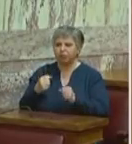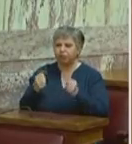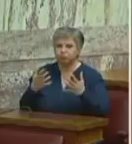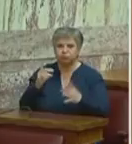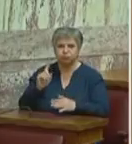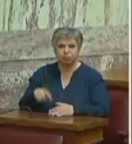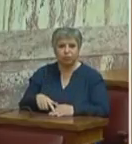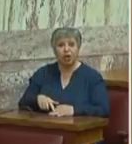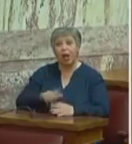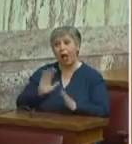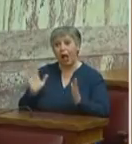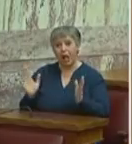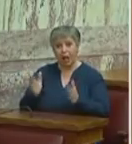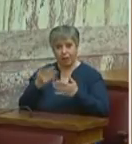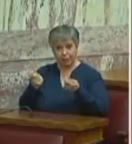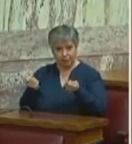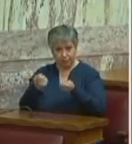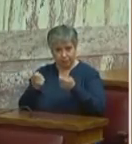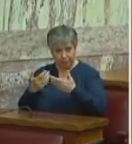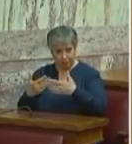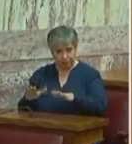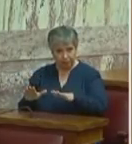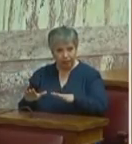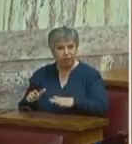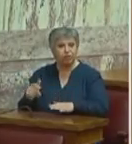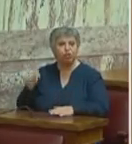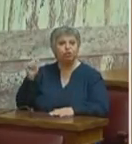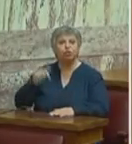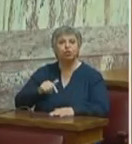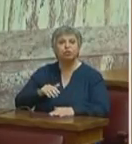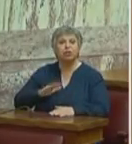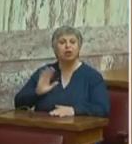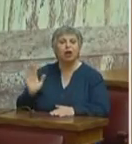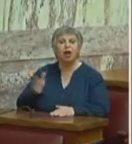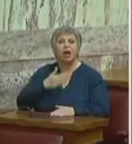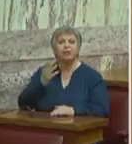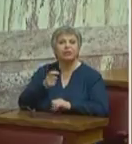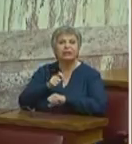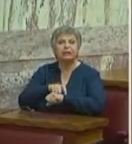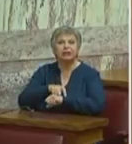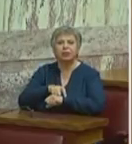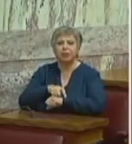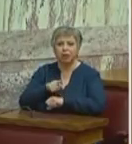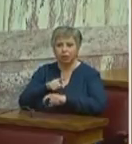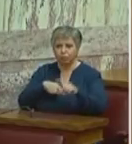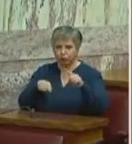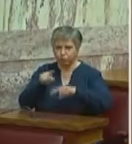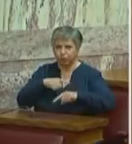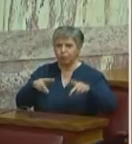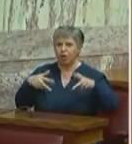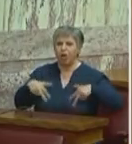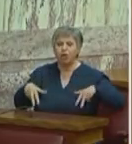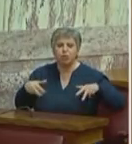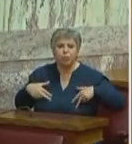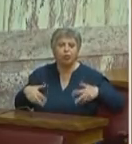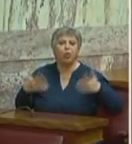εφόσον τελέστηκαν, αυτό συνέβη στα πλαίσια της άσκησης των καθηκόντων τους από υπουργούς ή άλλους